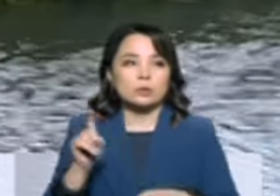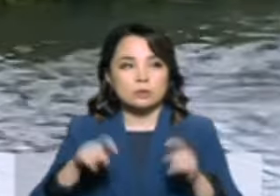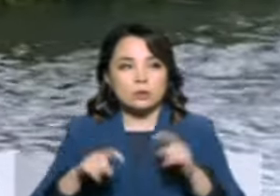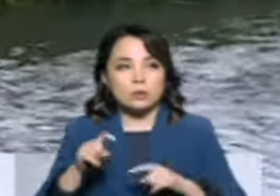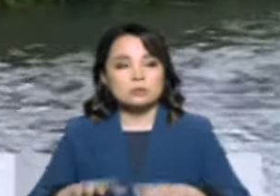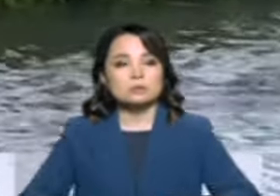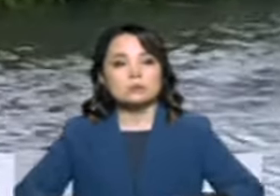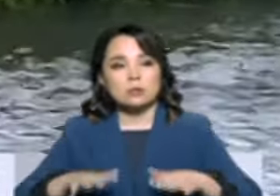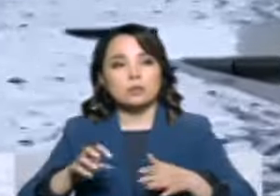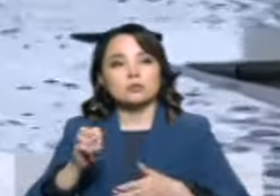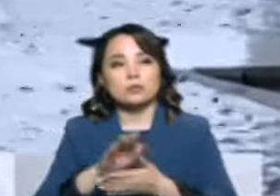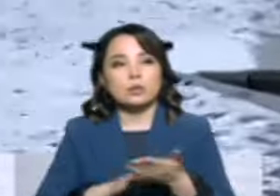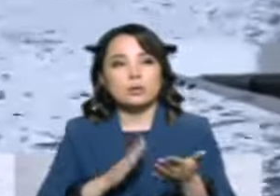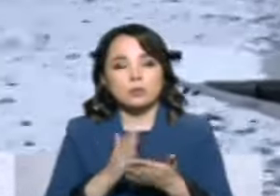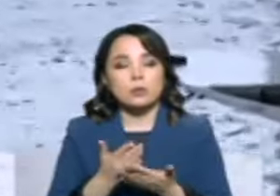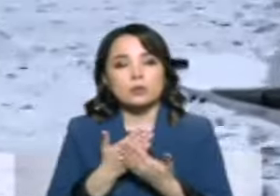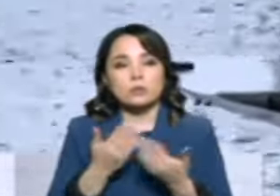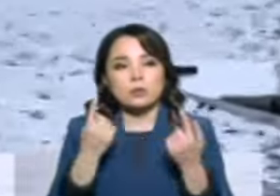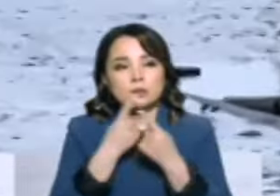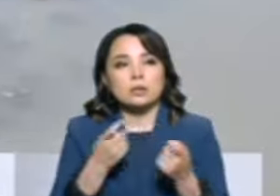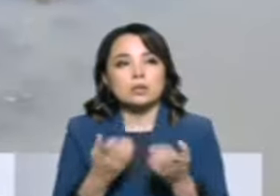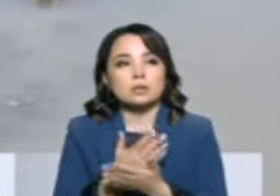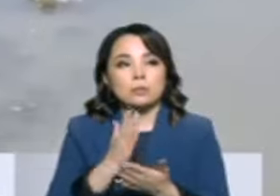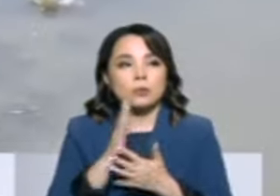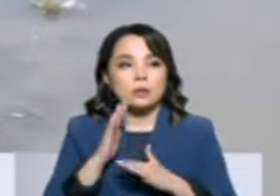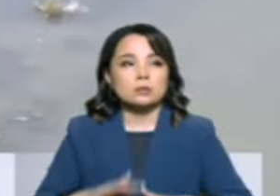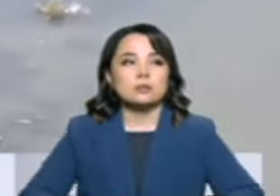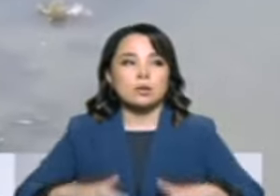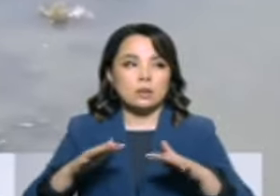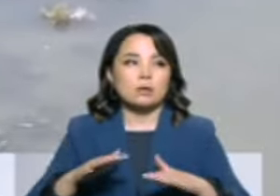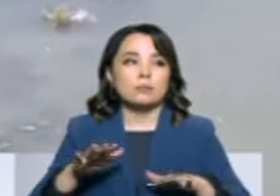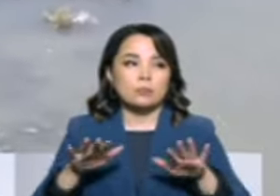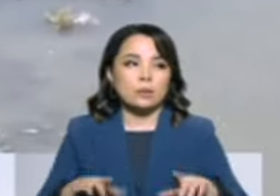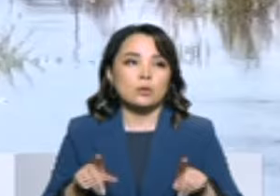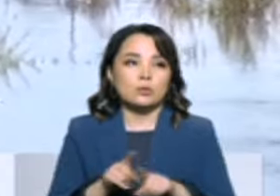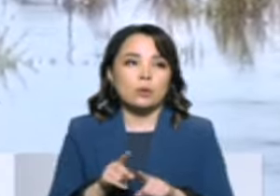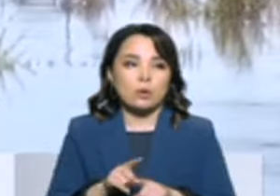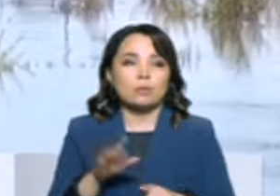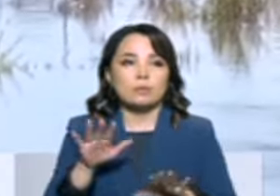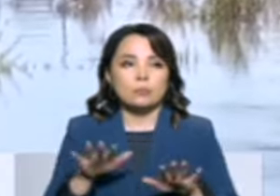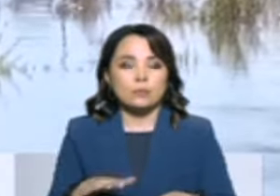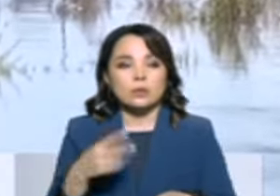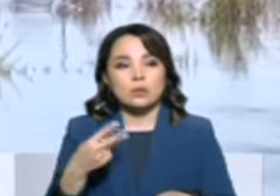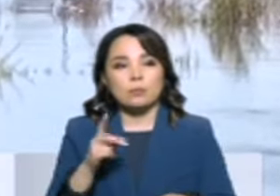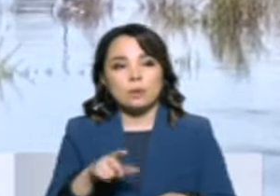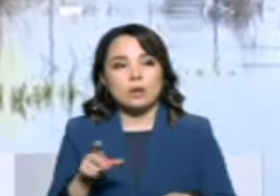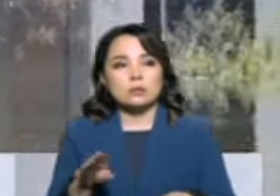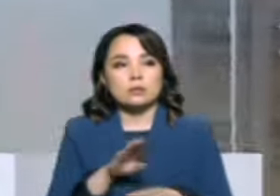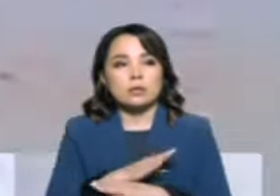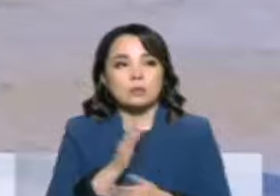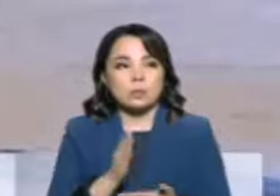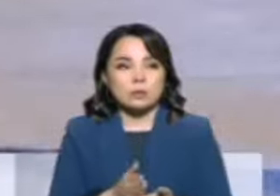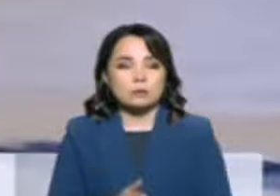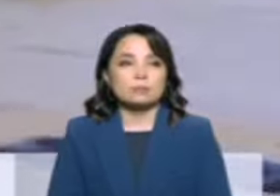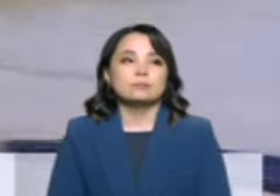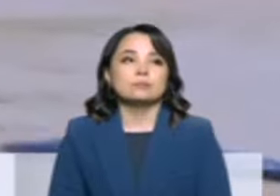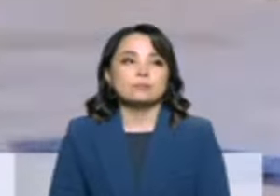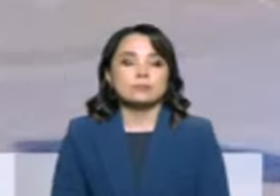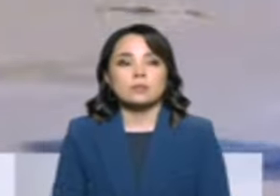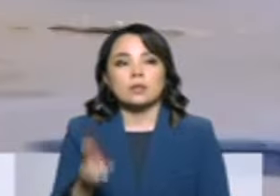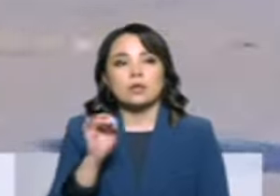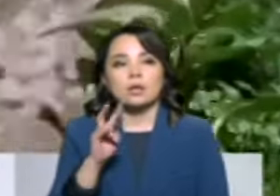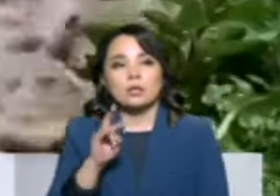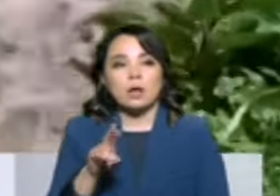тасқын әлде жалғасып жатыр. Соңғы дерекке жүгінсек, су апатынан әмірліктерде бір, Оманда 20 адам қаза тапқан.